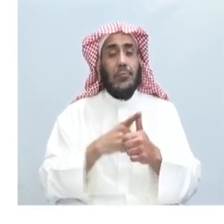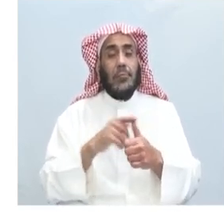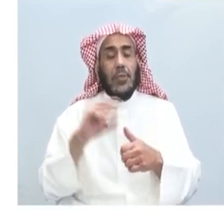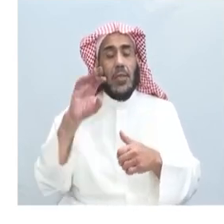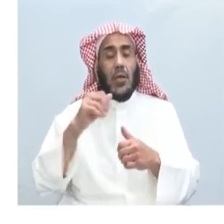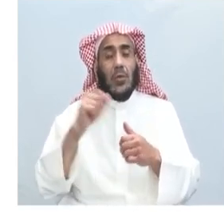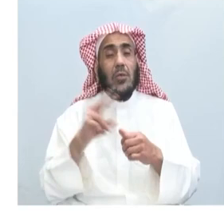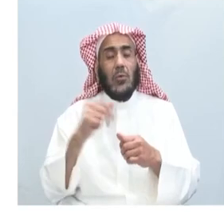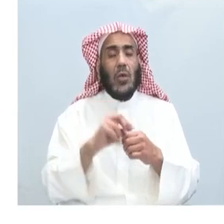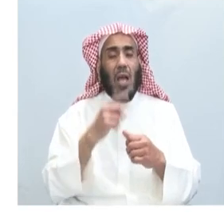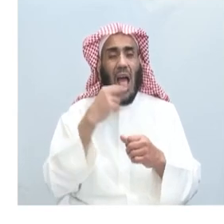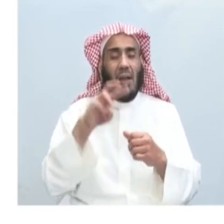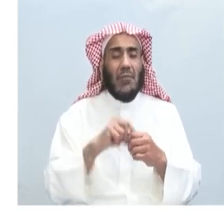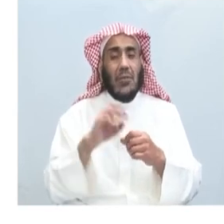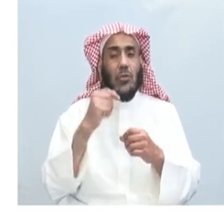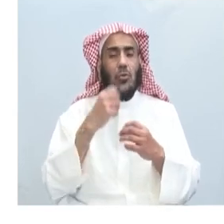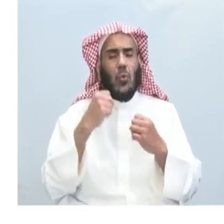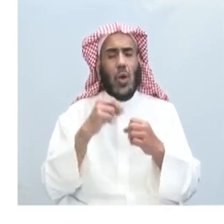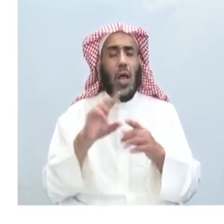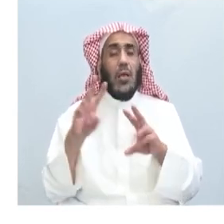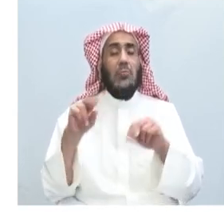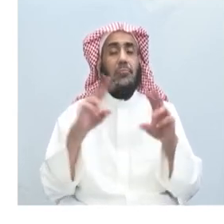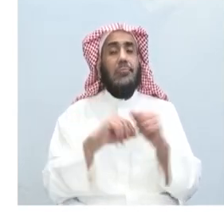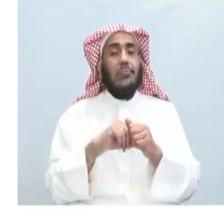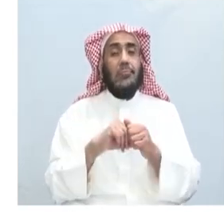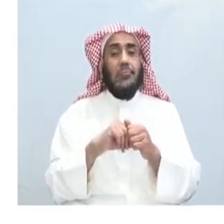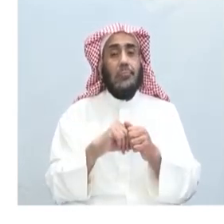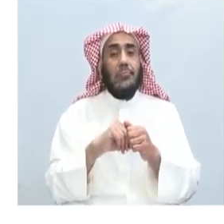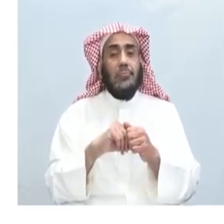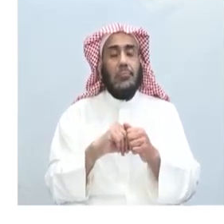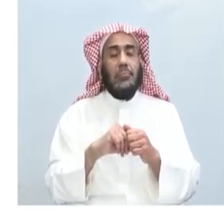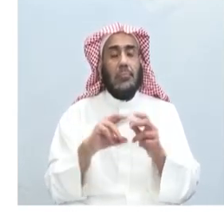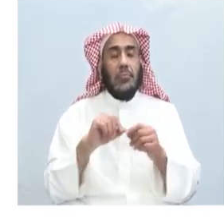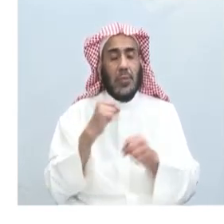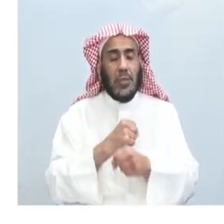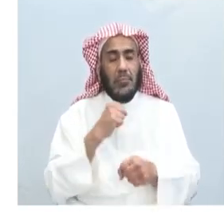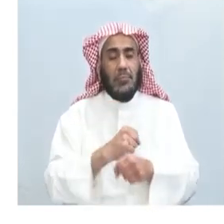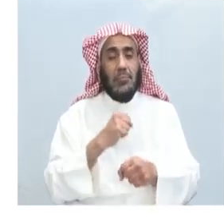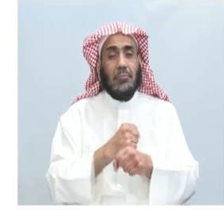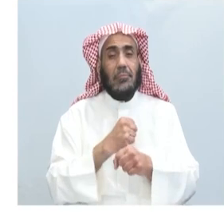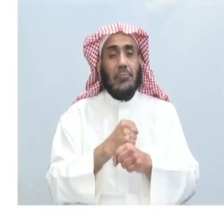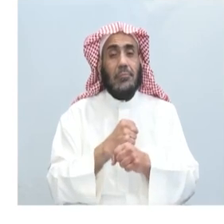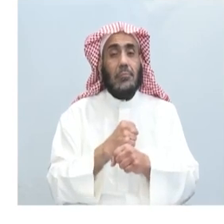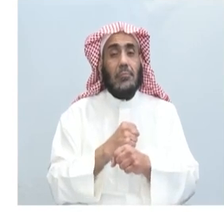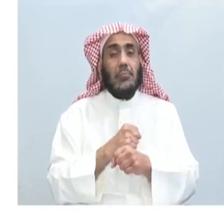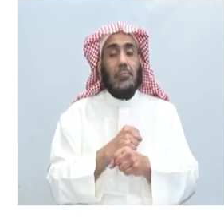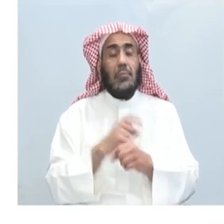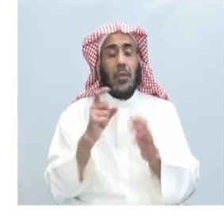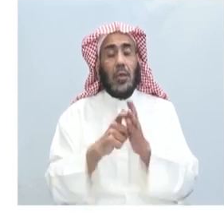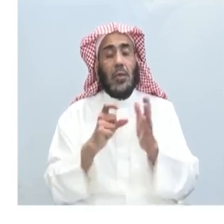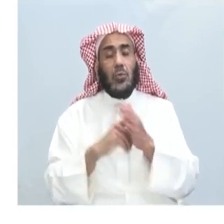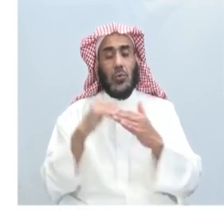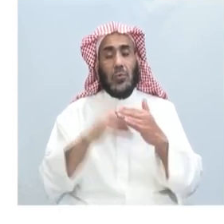كالوري يساوي 1000 سعر عادي طبعا نستخدم القانون